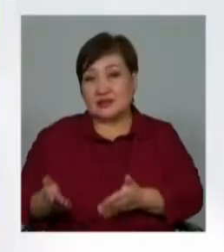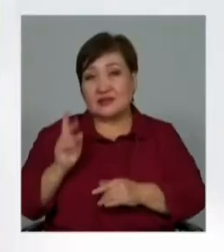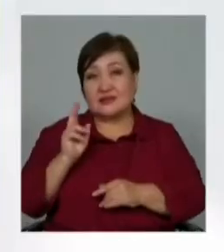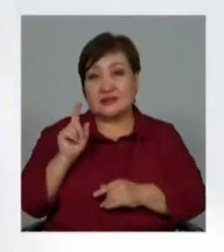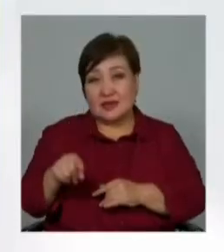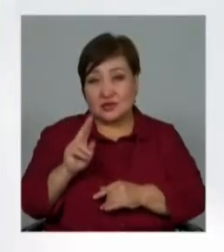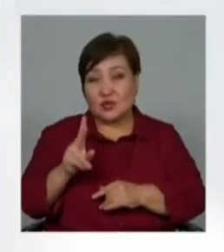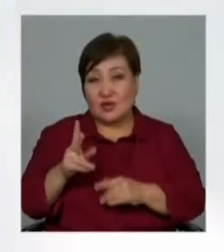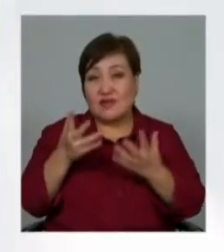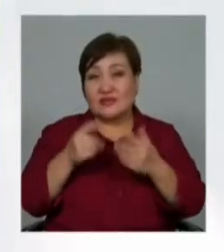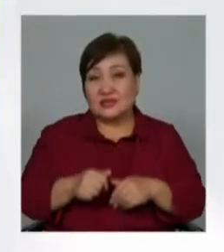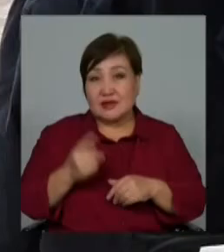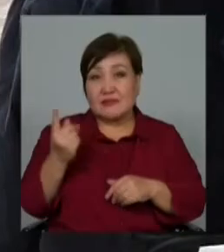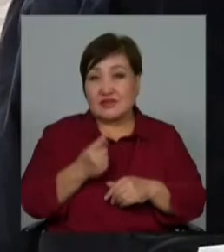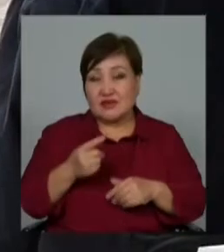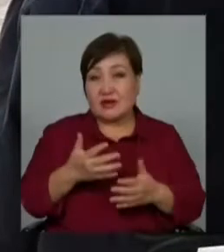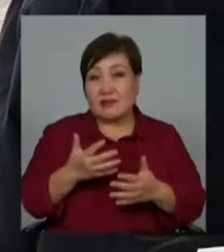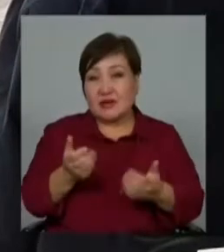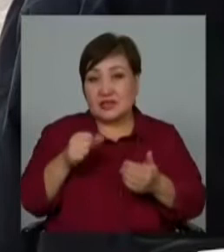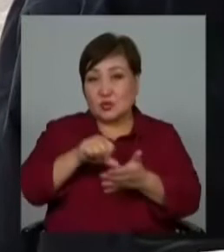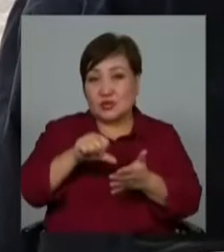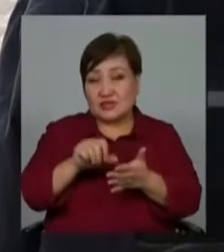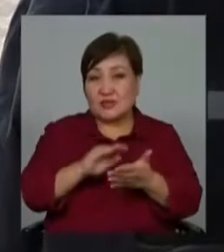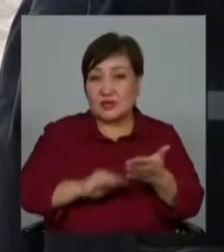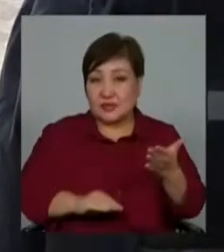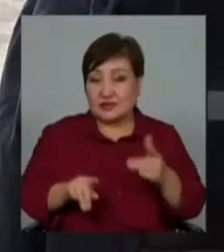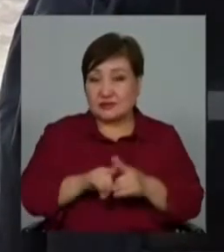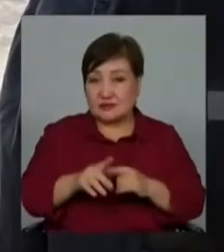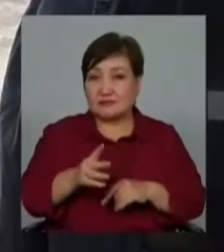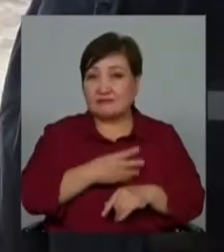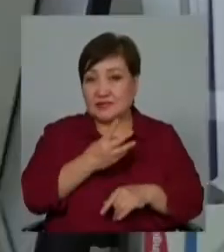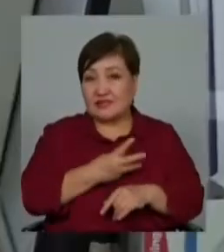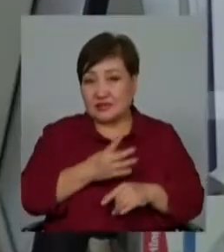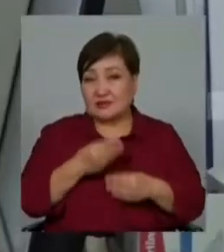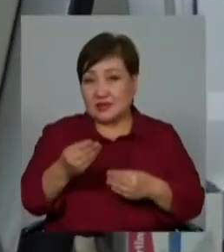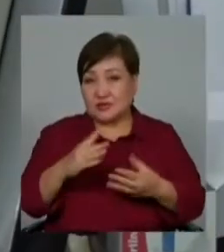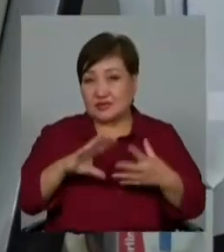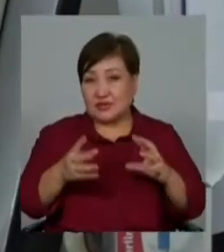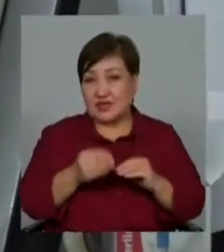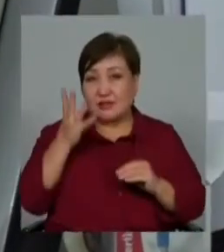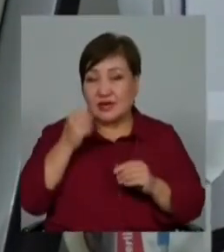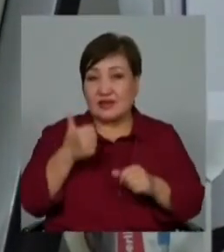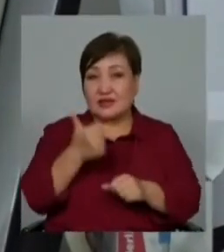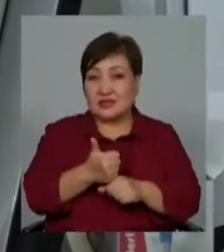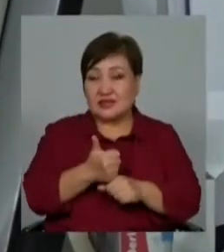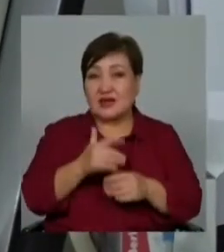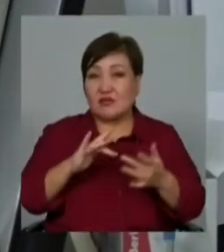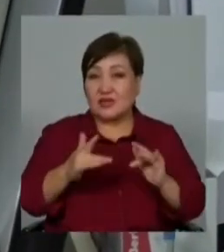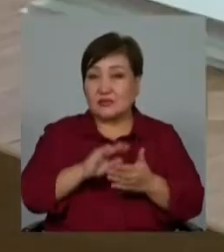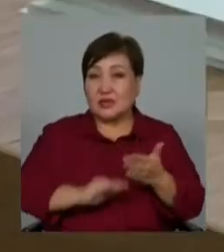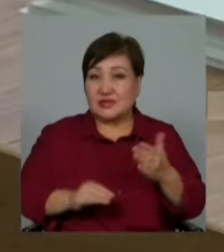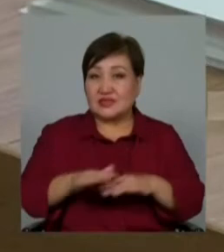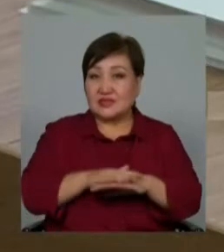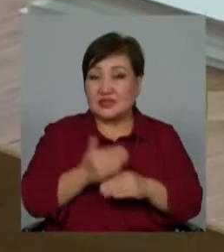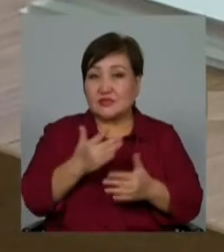первых принял участие в переписи. Мотивация дает свои плоды. Среди регионов Казахстана Алматы лидер в онлайн-переписи населения. На сегодня в